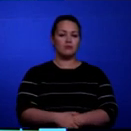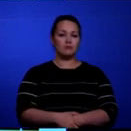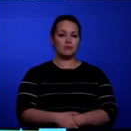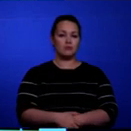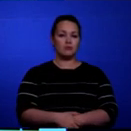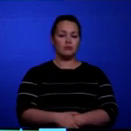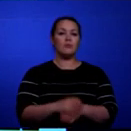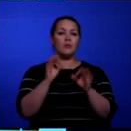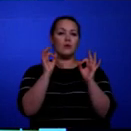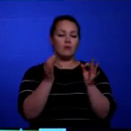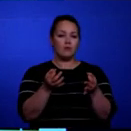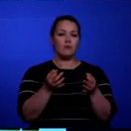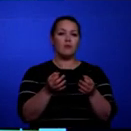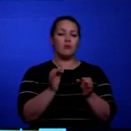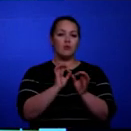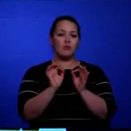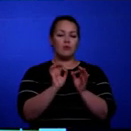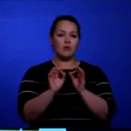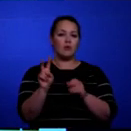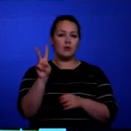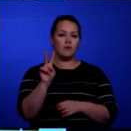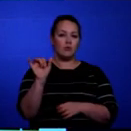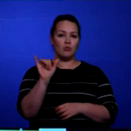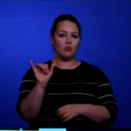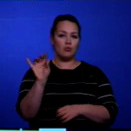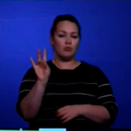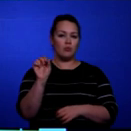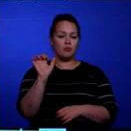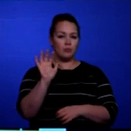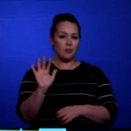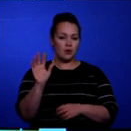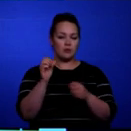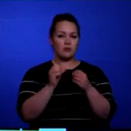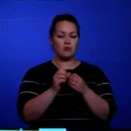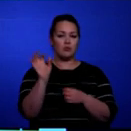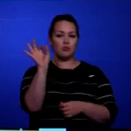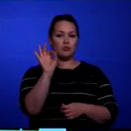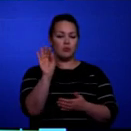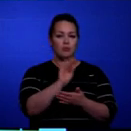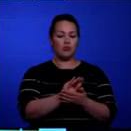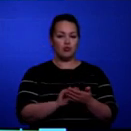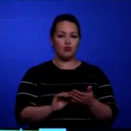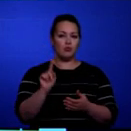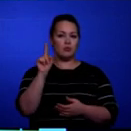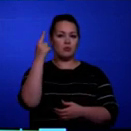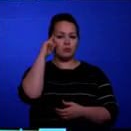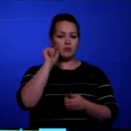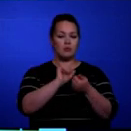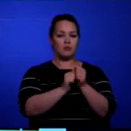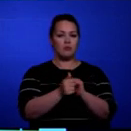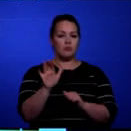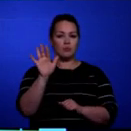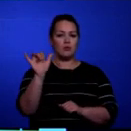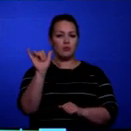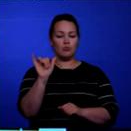совершенно верно проверяем дважды пять десять ноль пишу 1 запоминаю 5